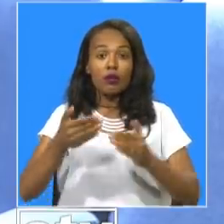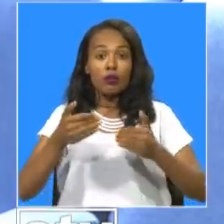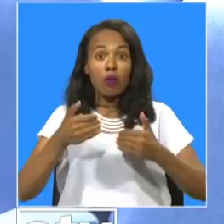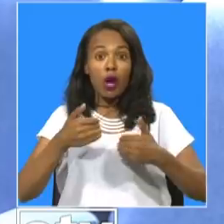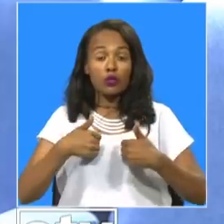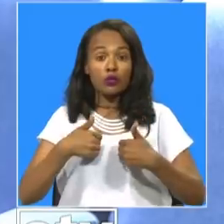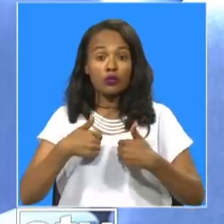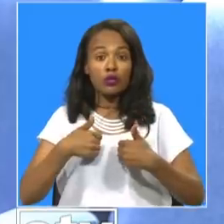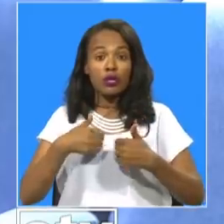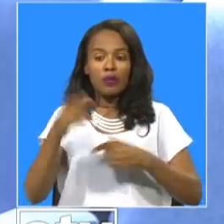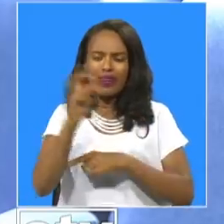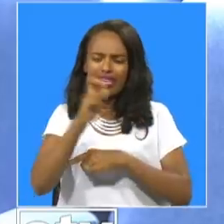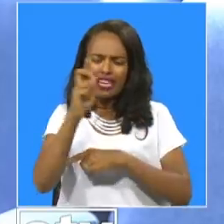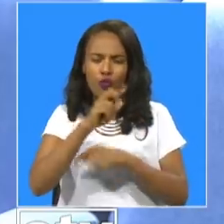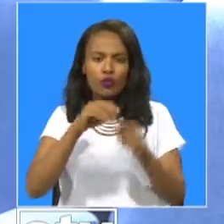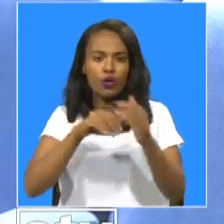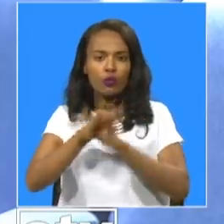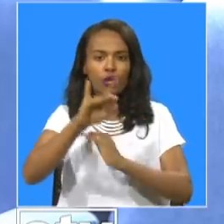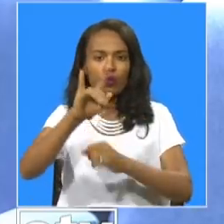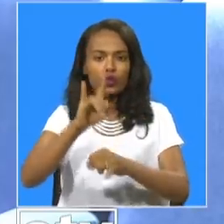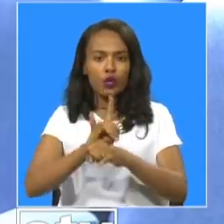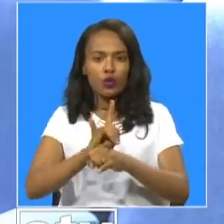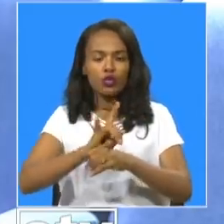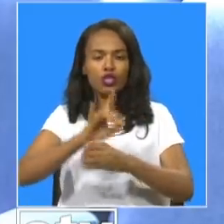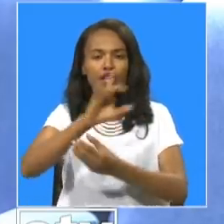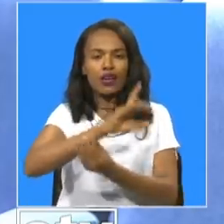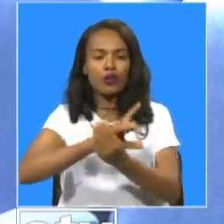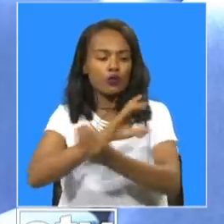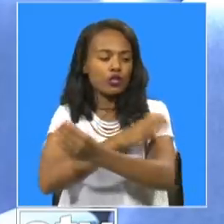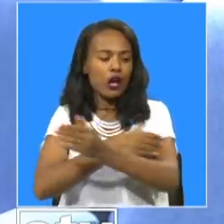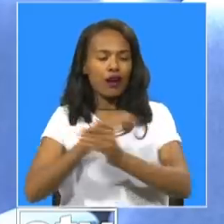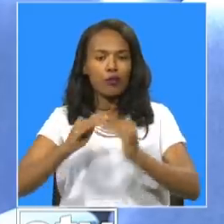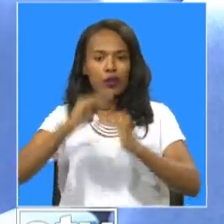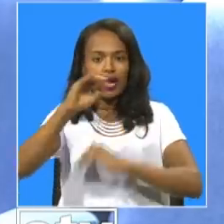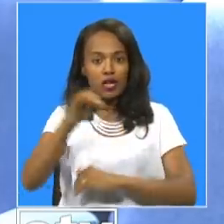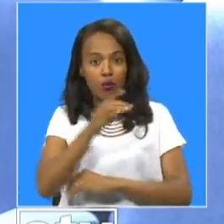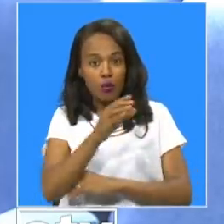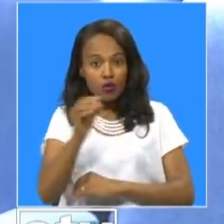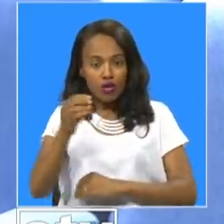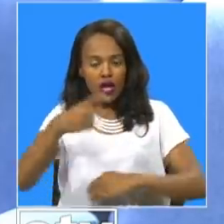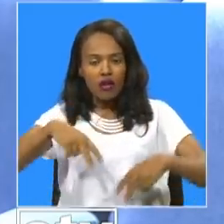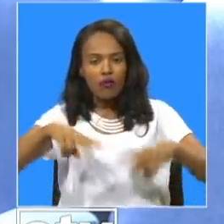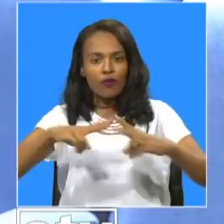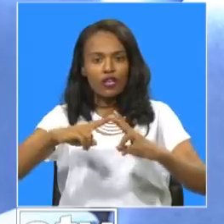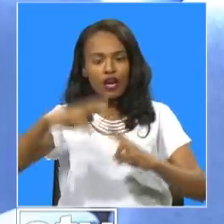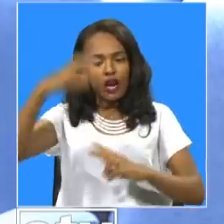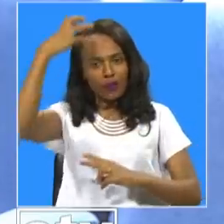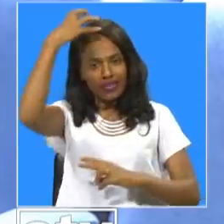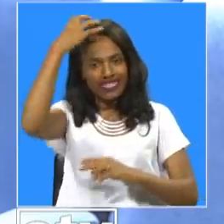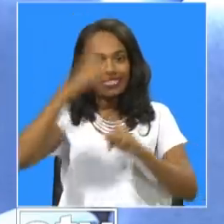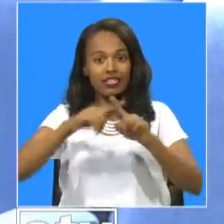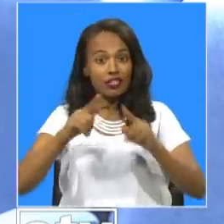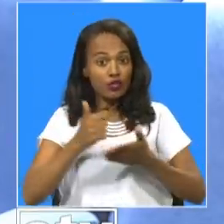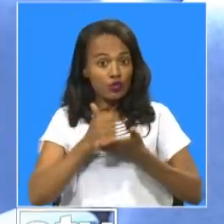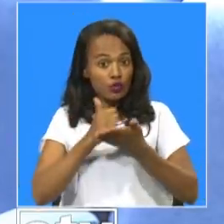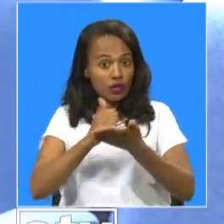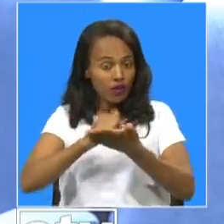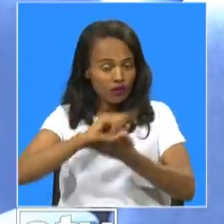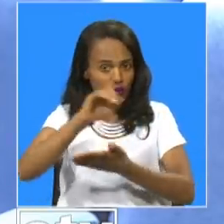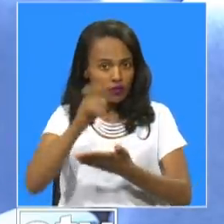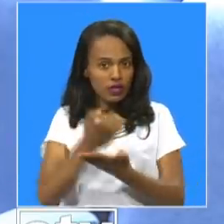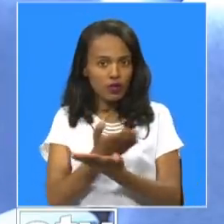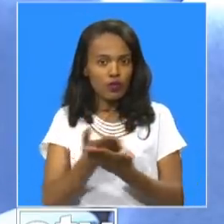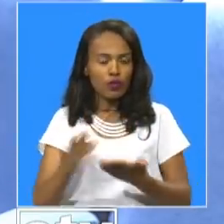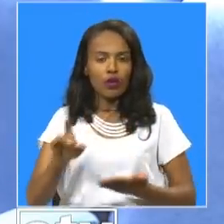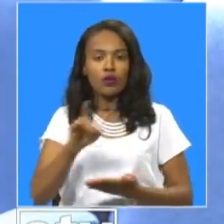አካባቢዎች በየቀኑ የሚገቡ ዜጎች ለክልሎች ከአቅም በላይ የመሆንና የፌደራል መንግስትን ልዩ ድጋፍ የሚጠይቅ ጉዳይ